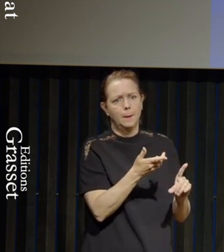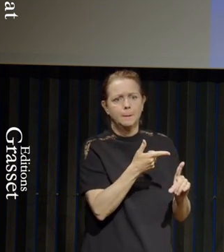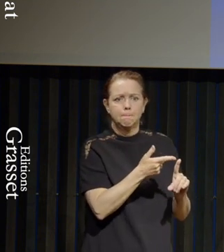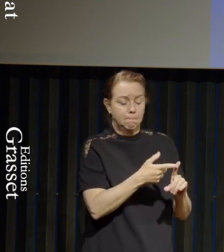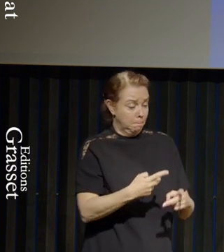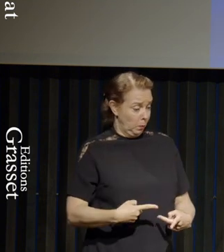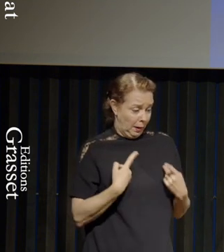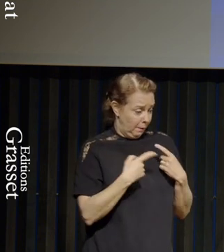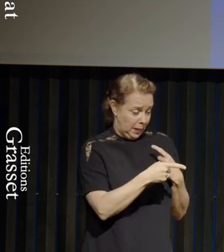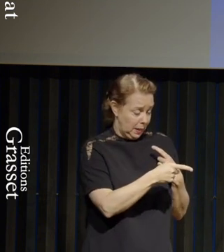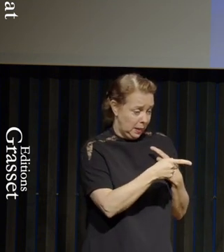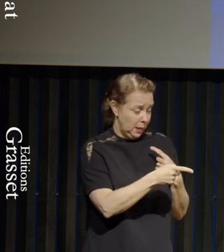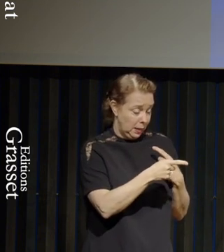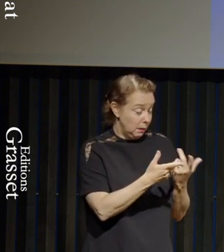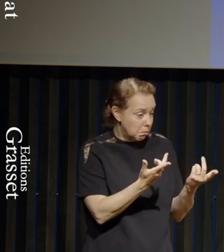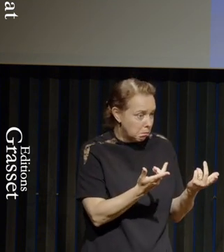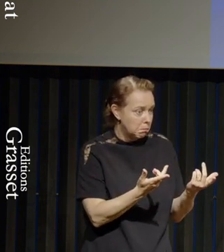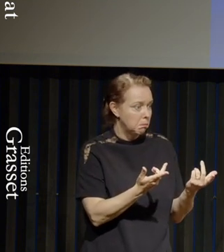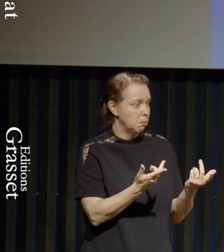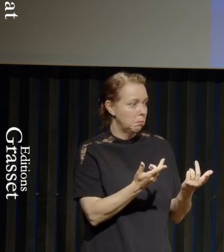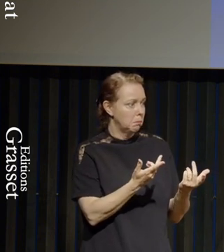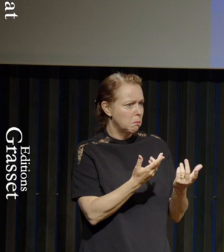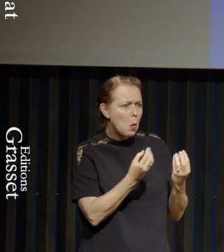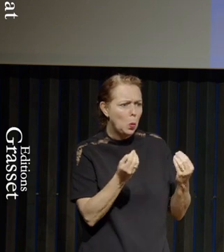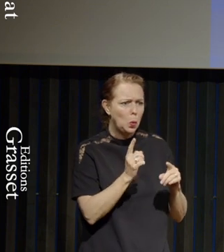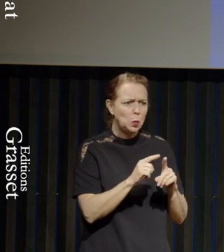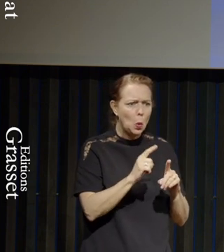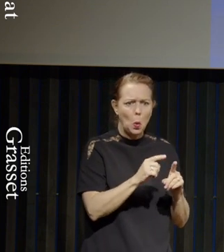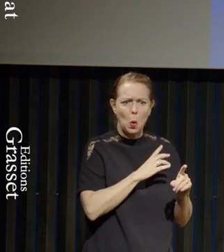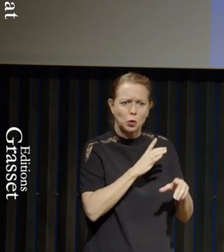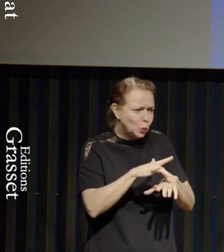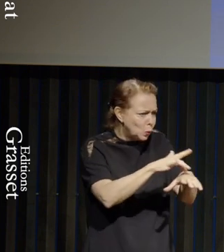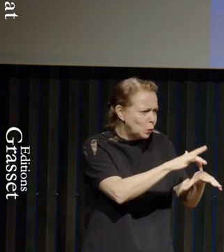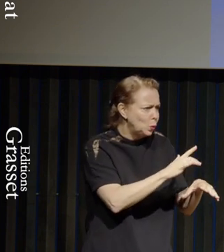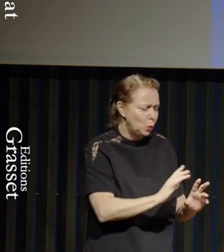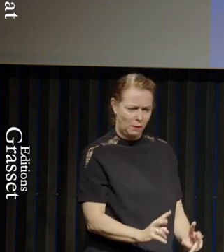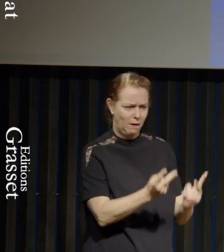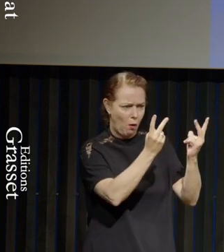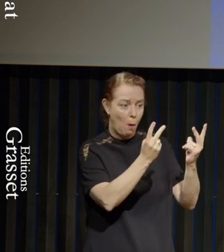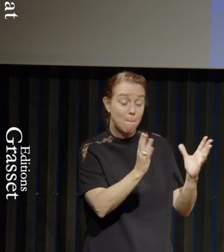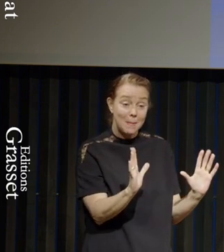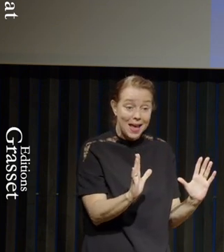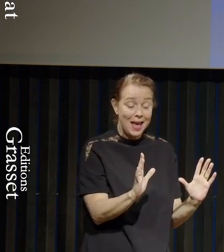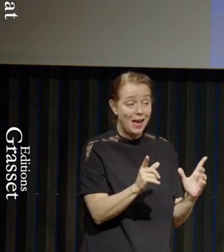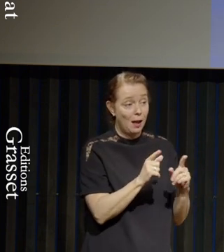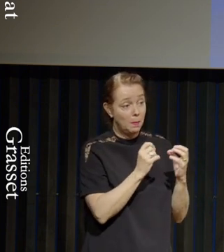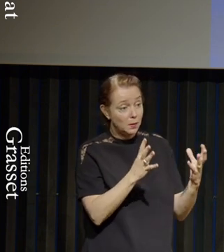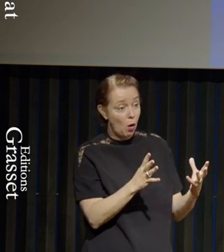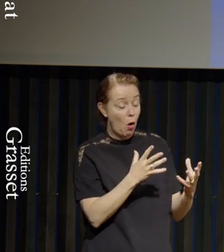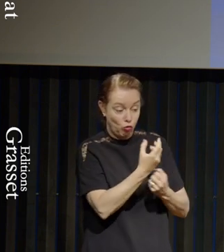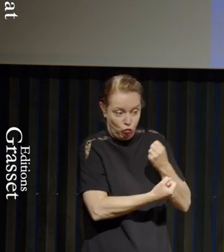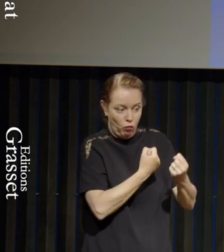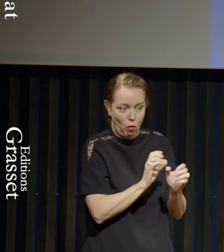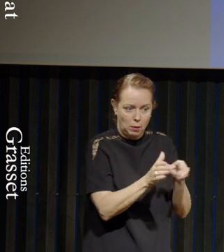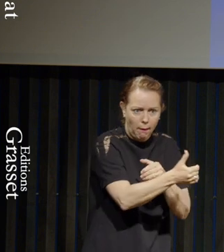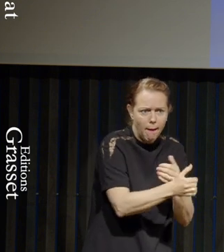une vie extrêmement nourrie, extrêmement vivante, mais aussi avec de grandes